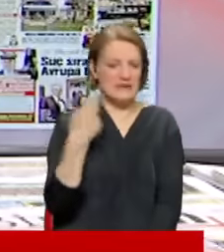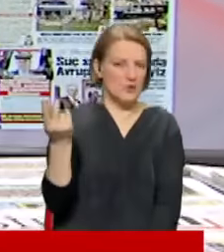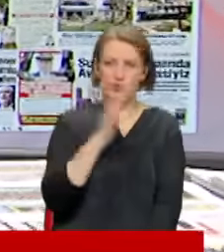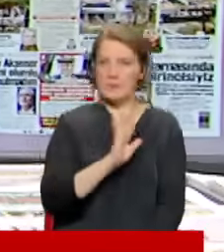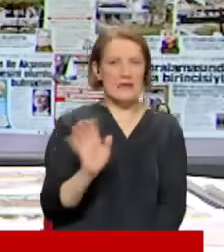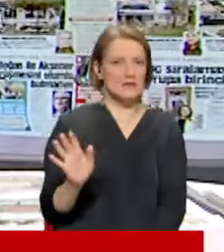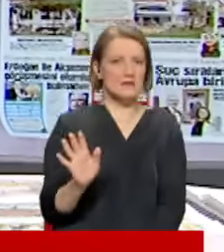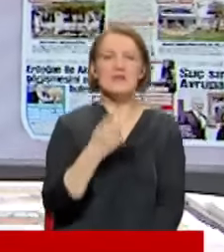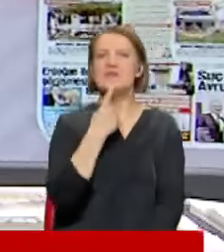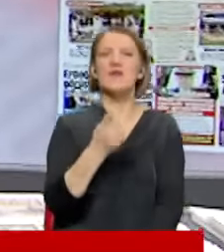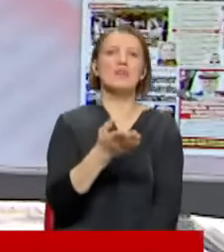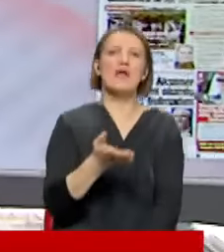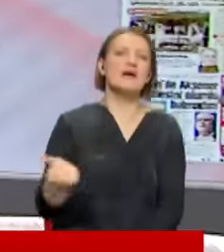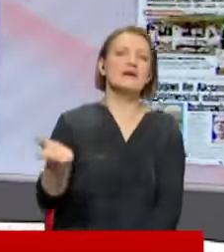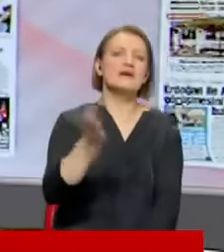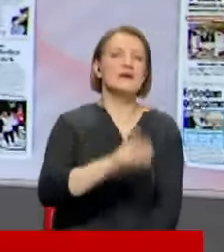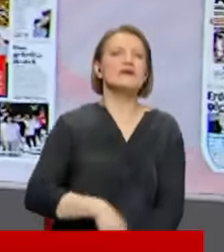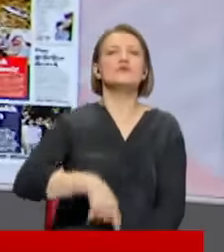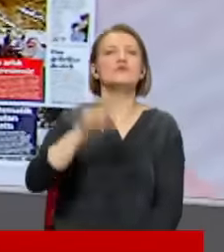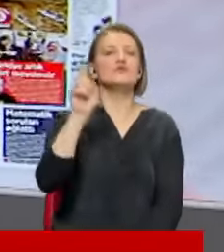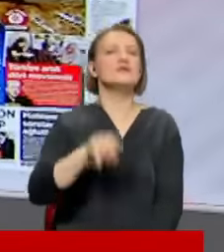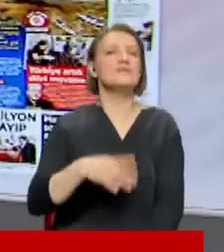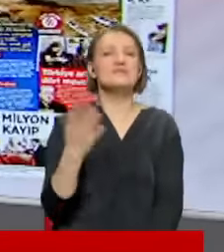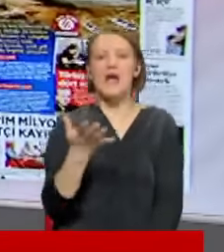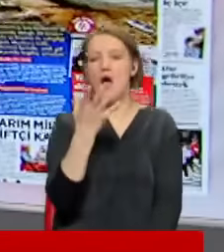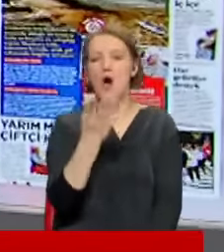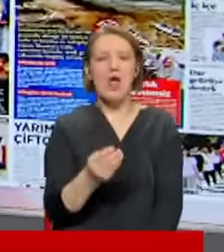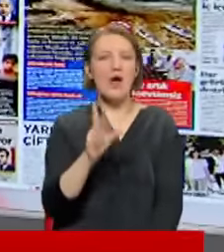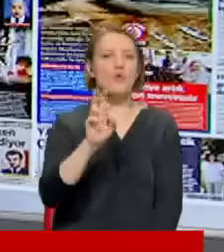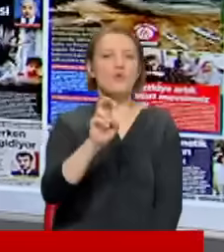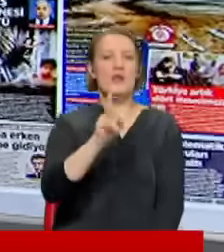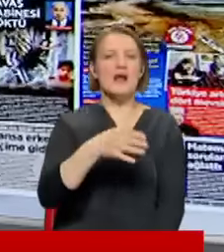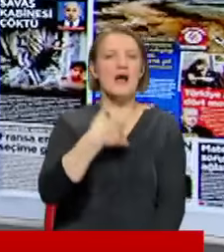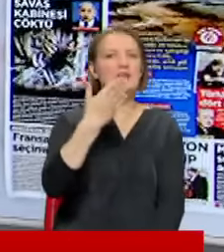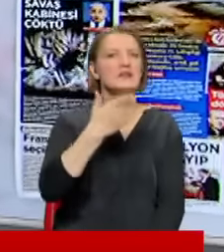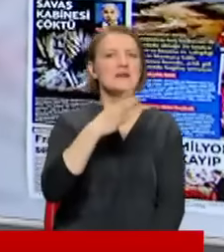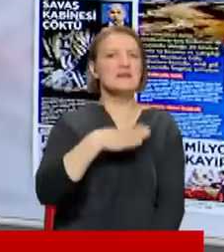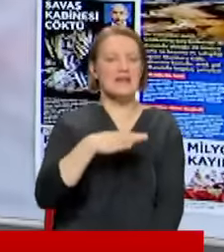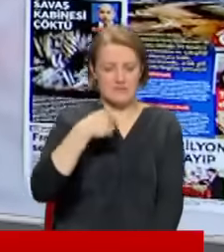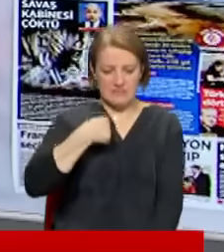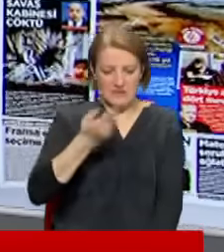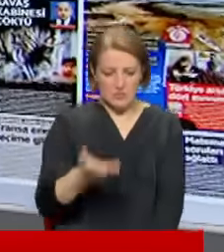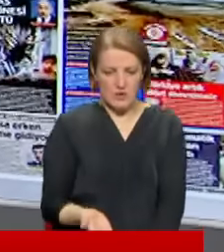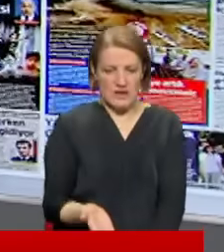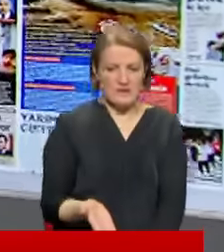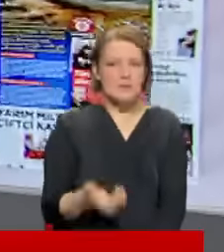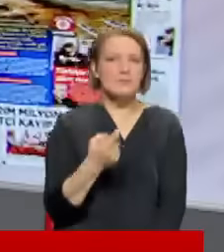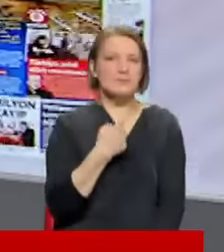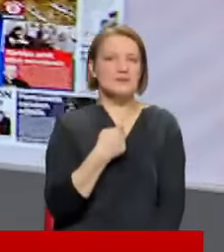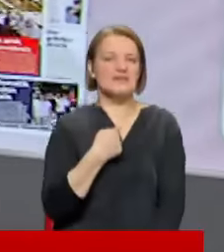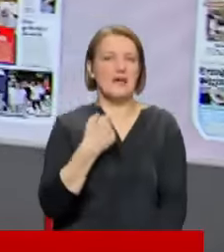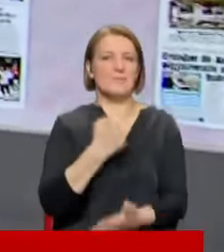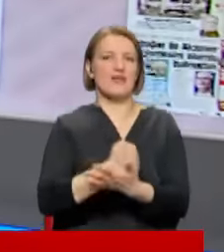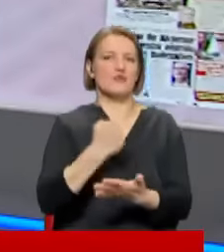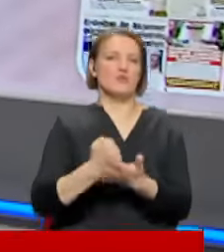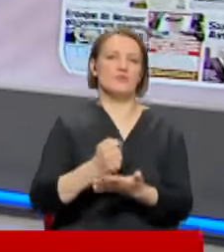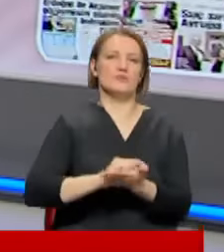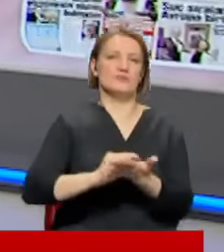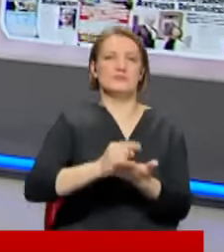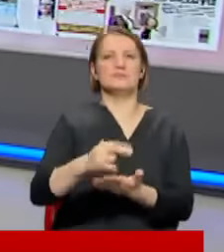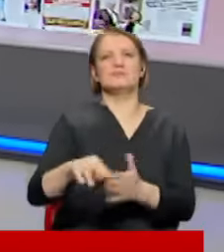unutmayın diyenler, gündeminde olan konuları iletmek isteyenler, biz buradayız ve bize mektubunuzu yazıp